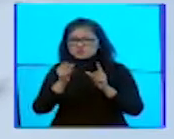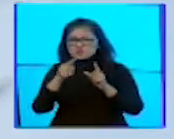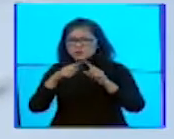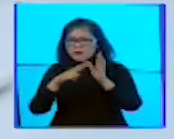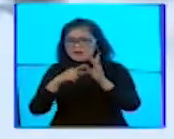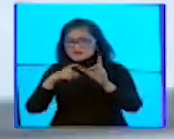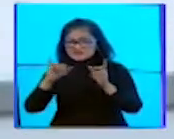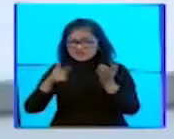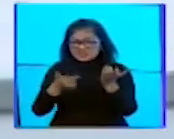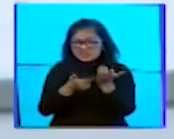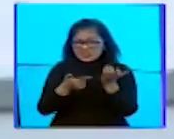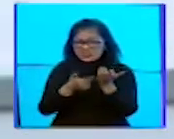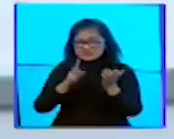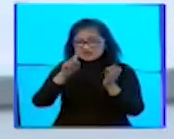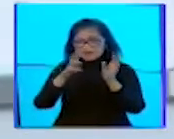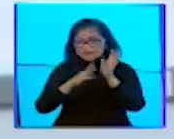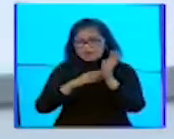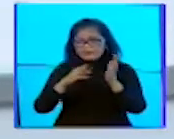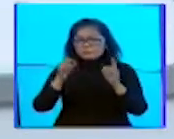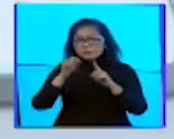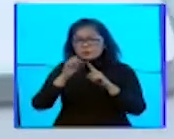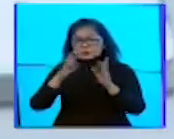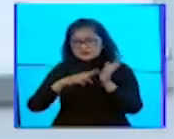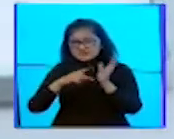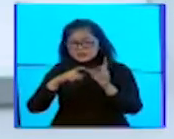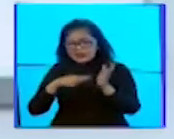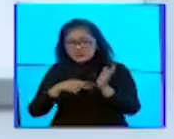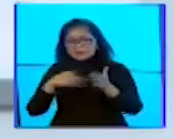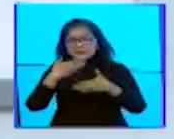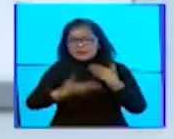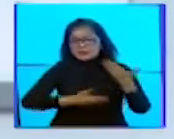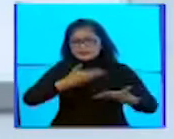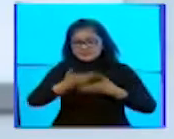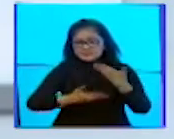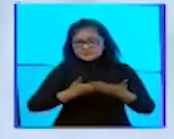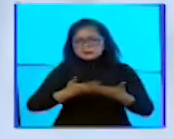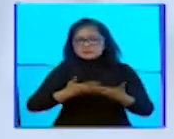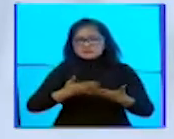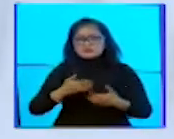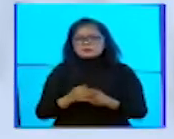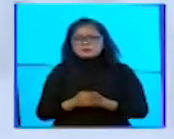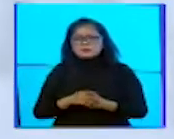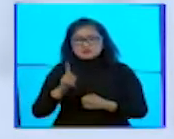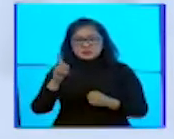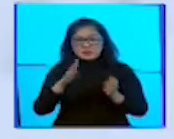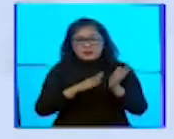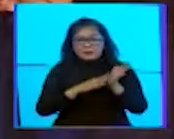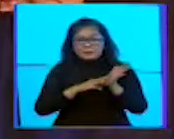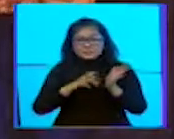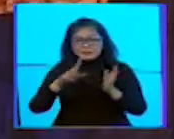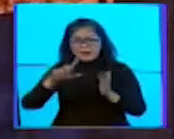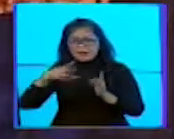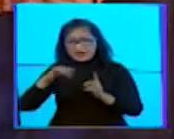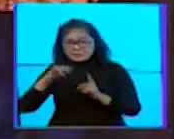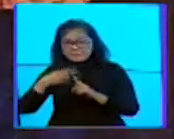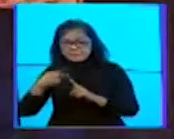digital dari Motion Insure, yang merupakan layanan digital rebranding dari Hario yang dimiliki MNC Life. Gracia dan Apriani